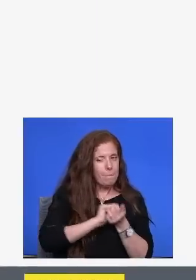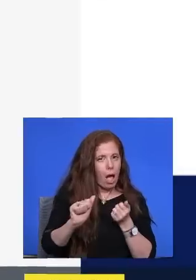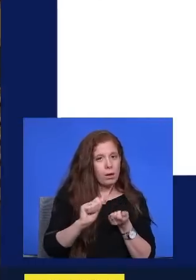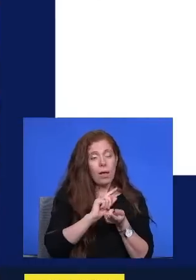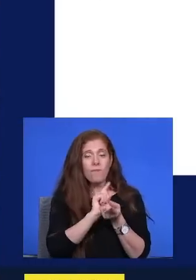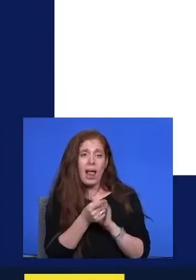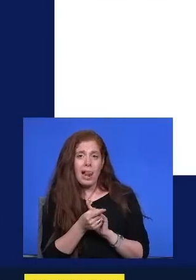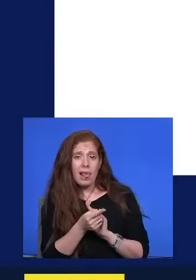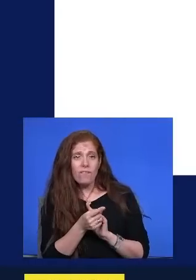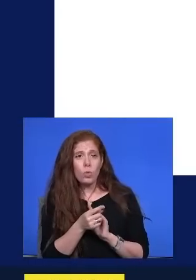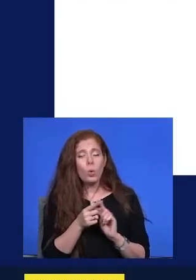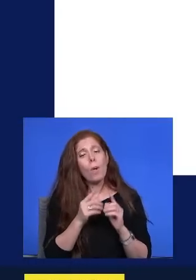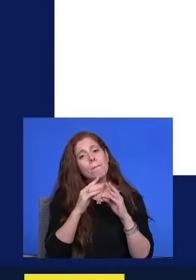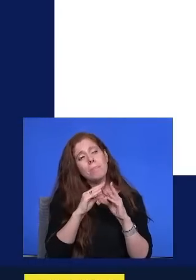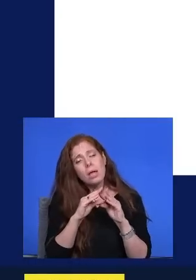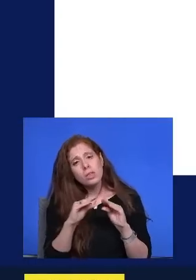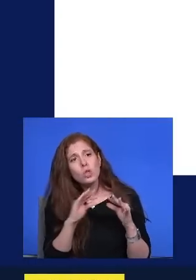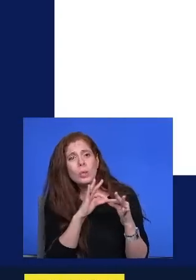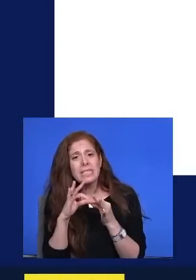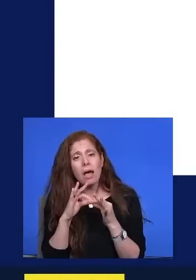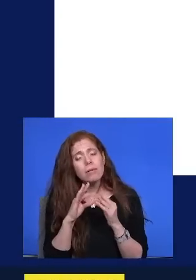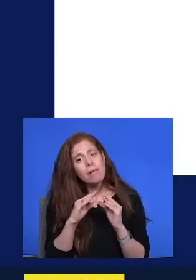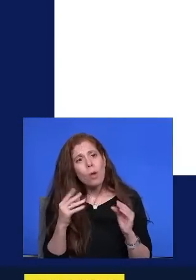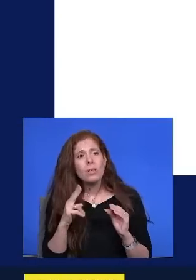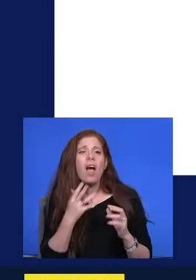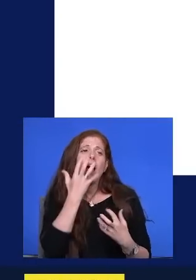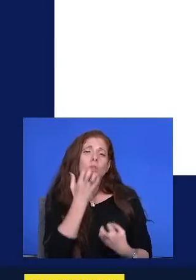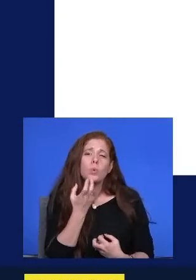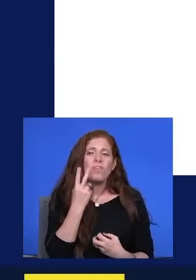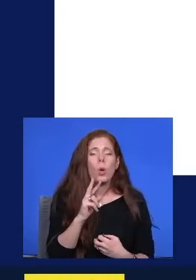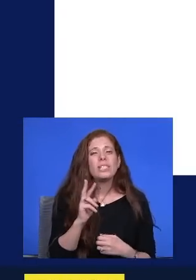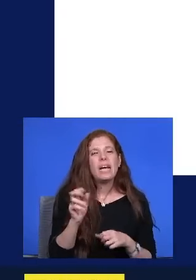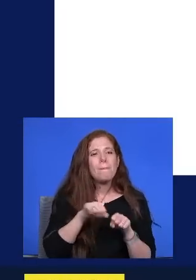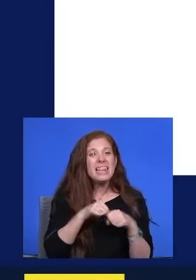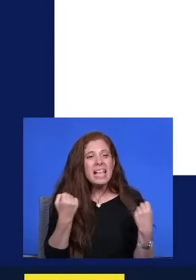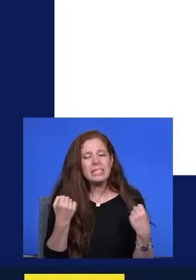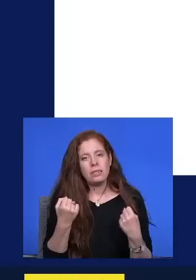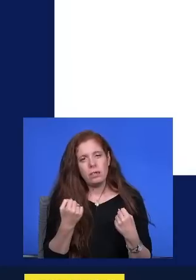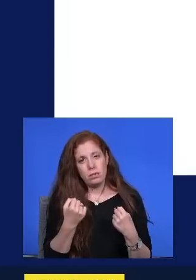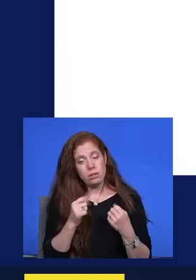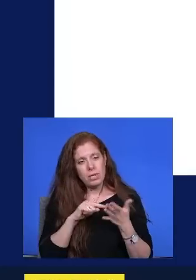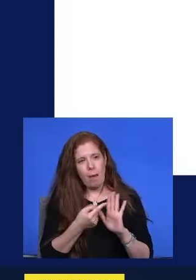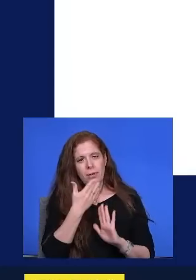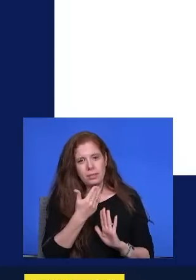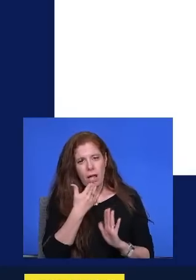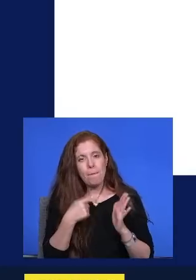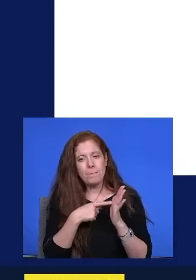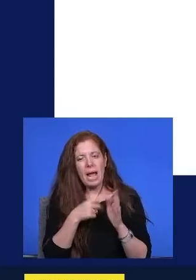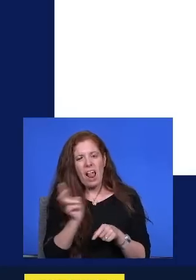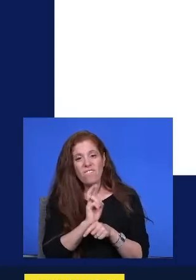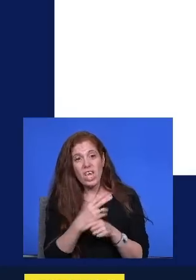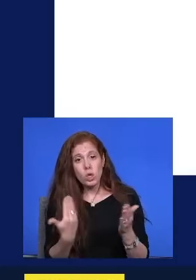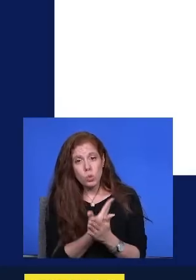מרוכך. הלב נשבר לראות כמה נזק נגרם לישראל מכל הפייק ניוז שהופץ בקשר לרפורמה המשפטית המוצדקת